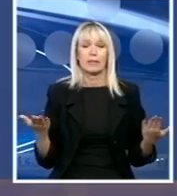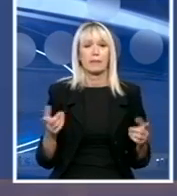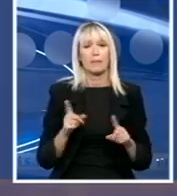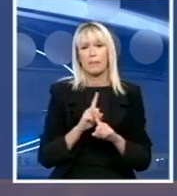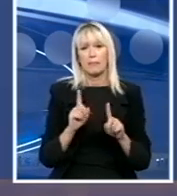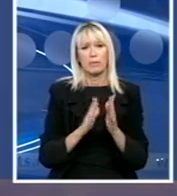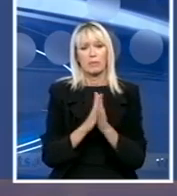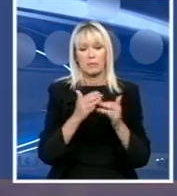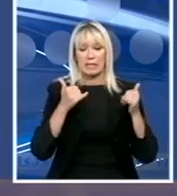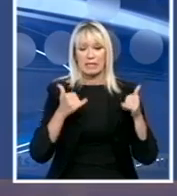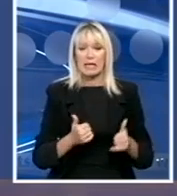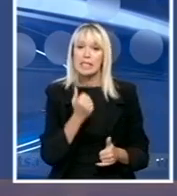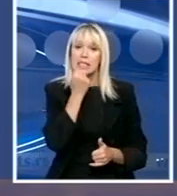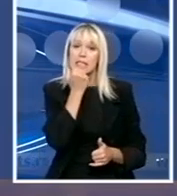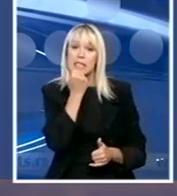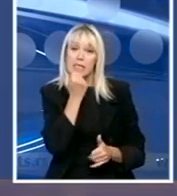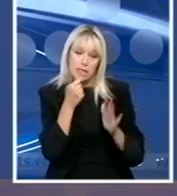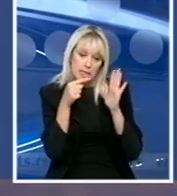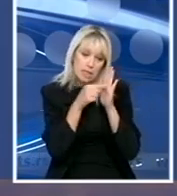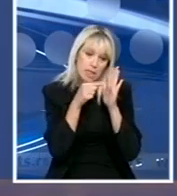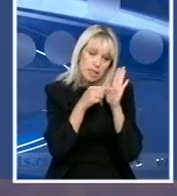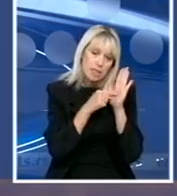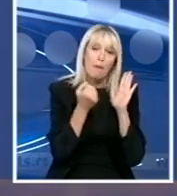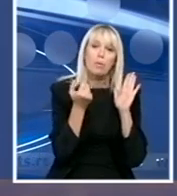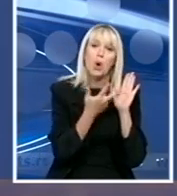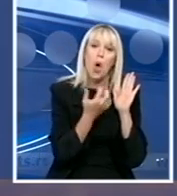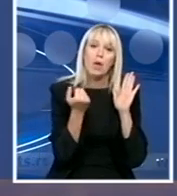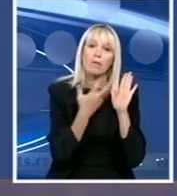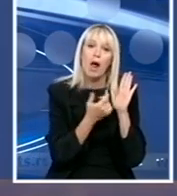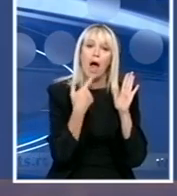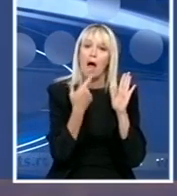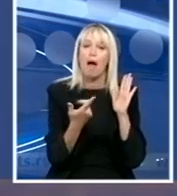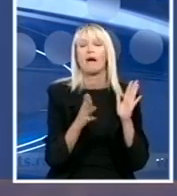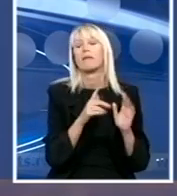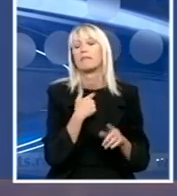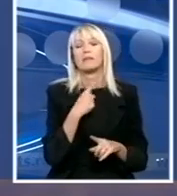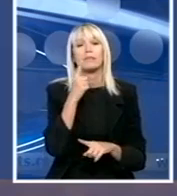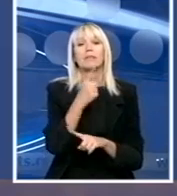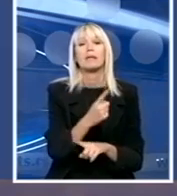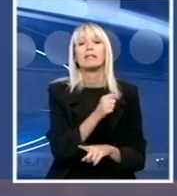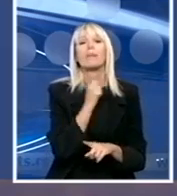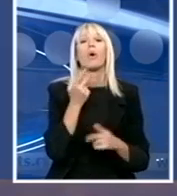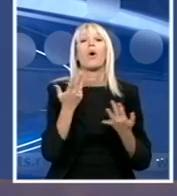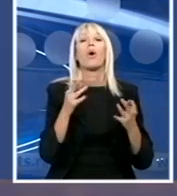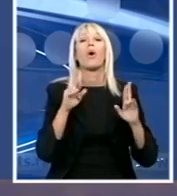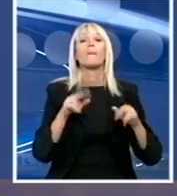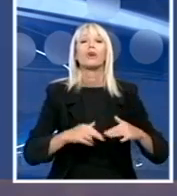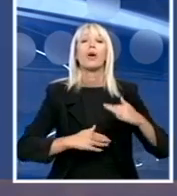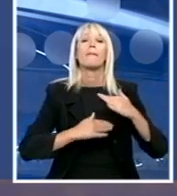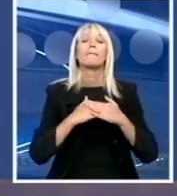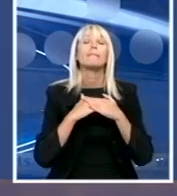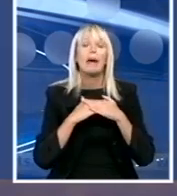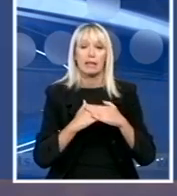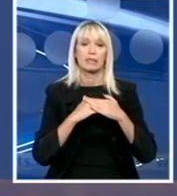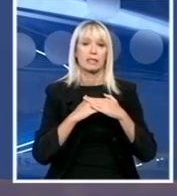momentu da se sada striktno držite, znači, za te brojeve koje smo rekli. Mi smo odredili maksimalne kapacitete koje su moguće